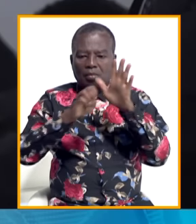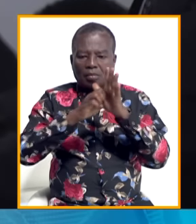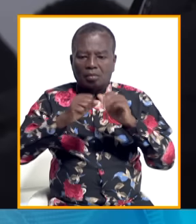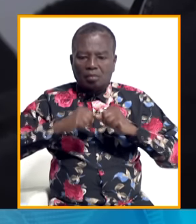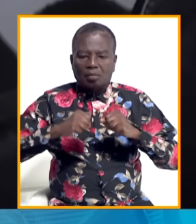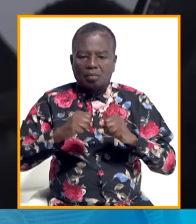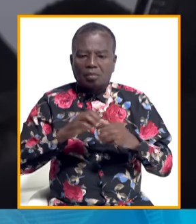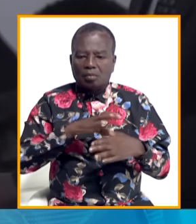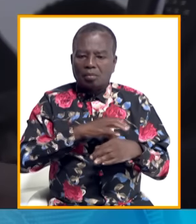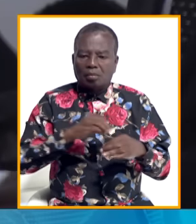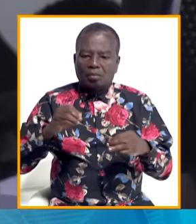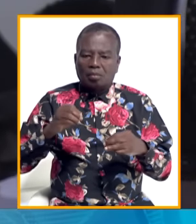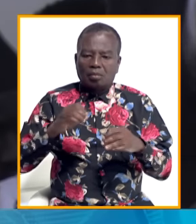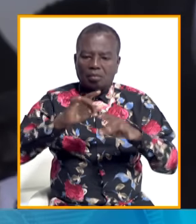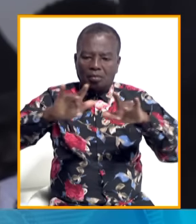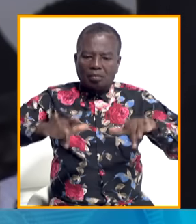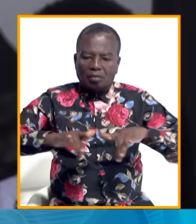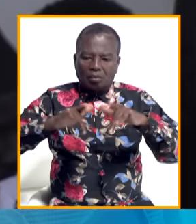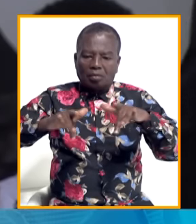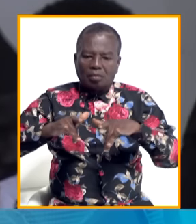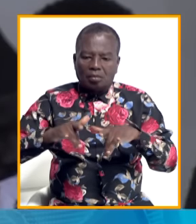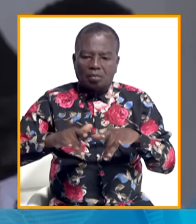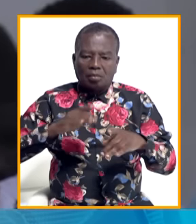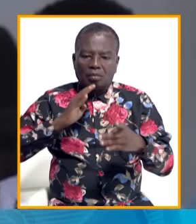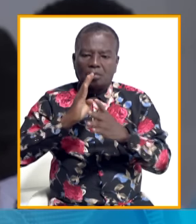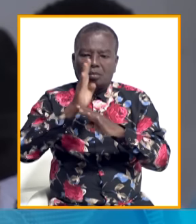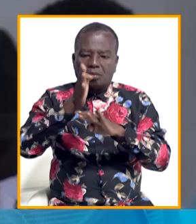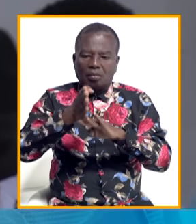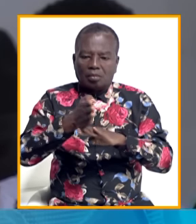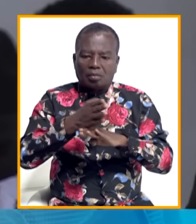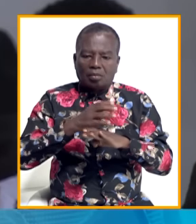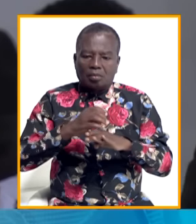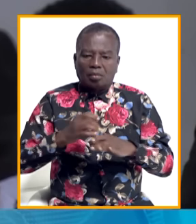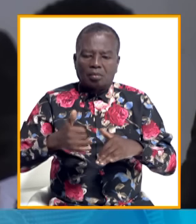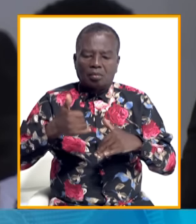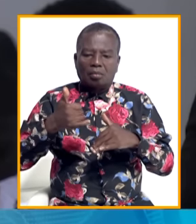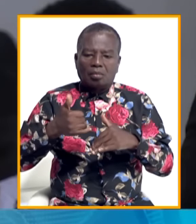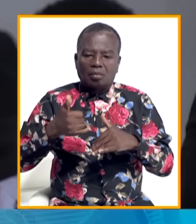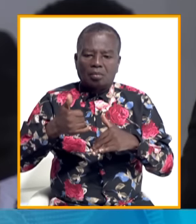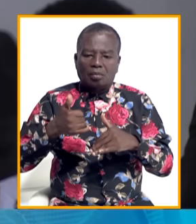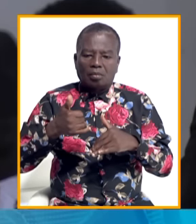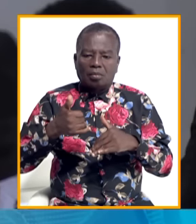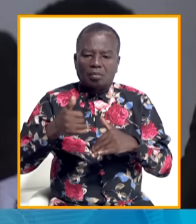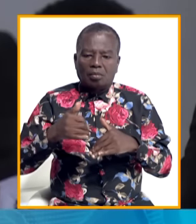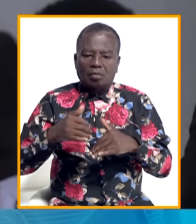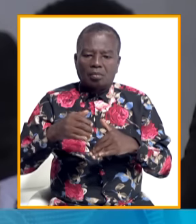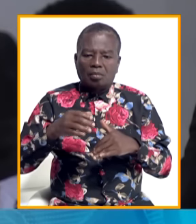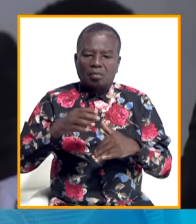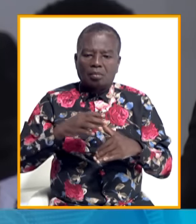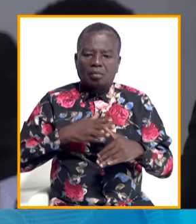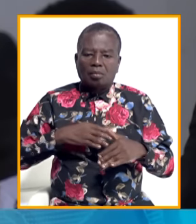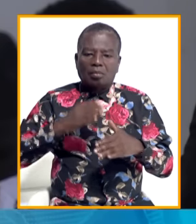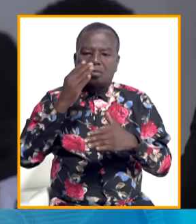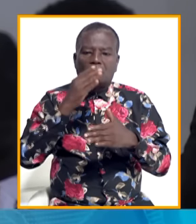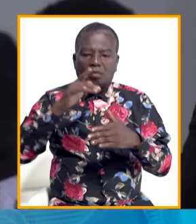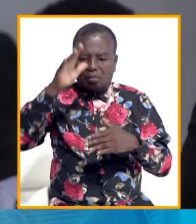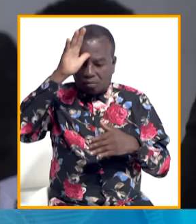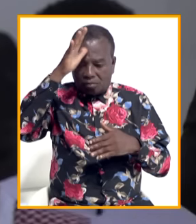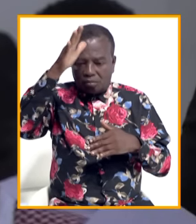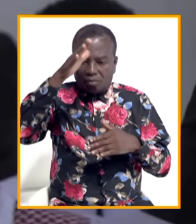droiture et de générosité. À travers nos yeux innocents, papy était un héros inégalé dans les